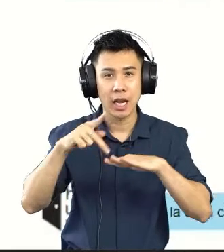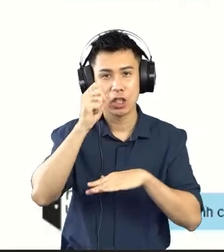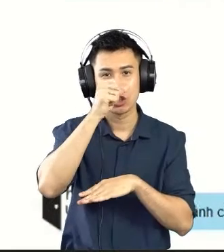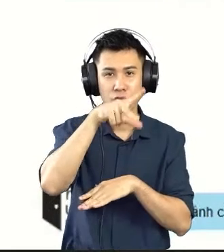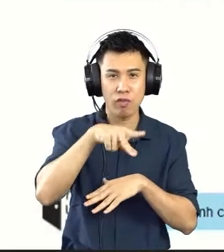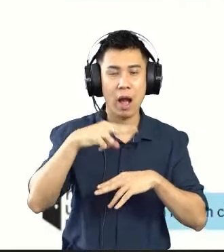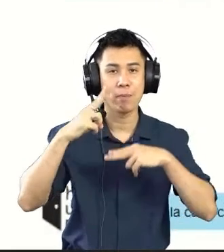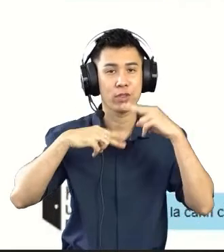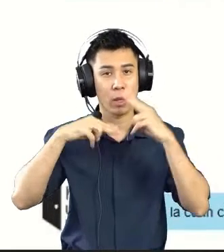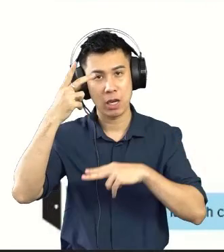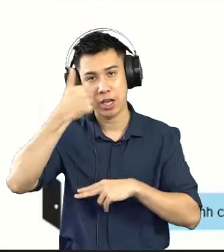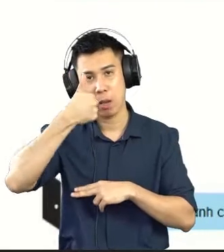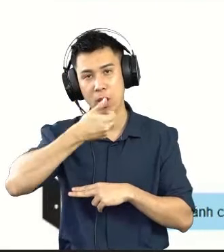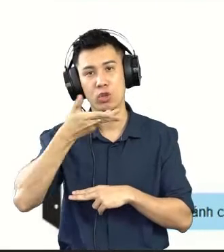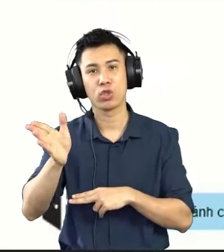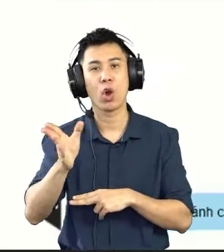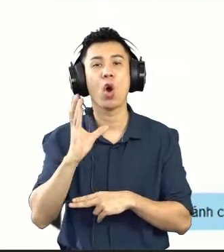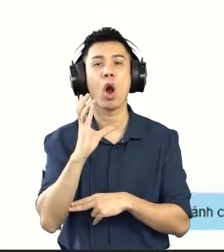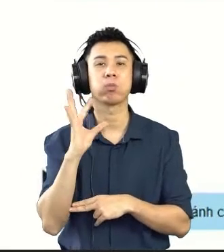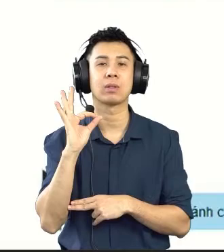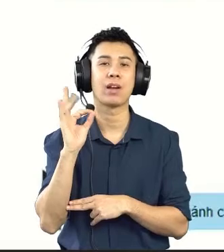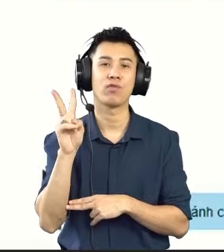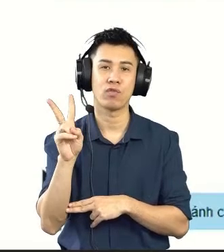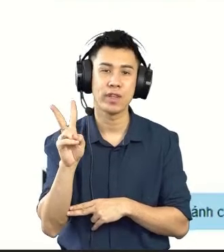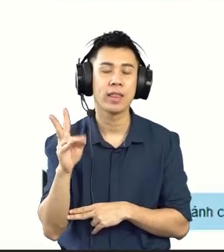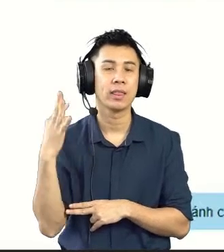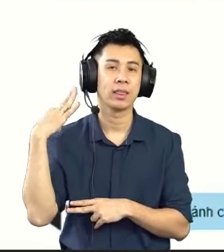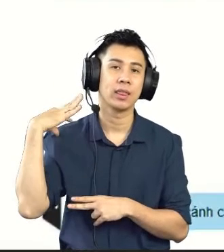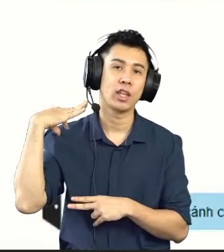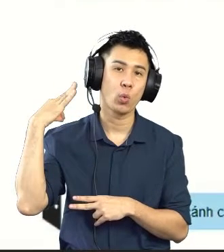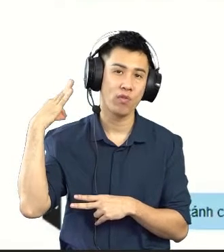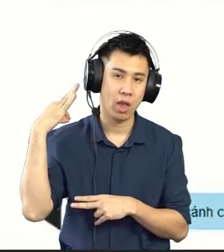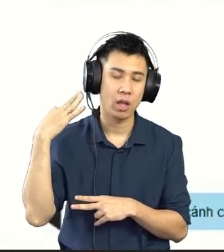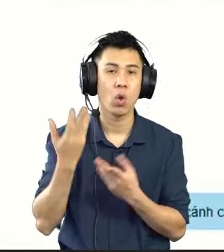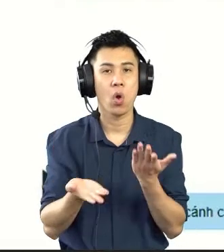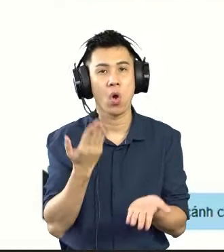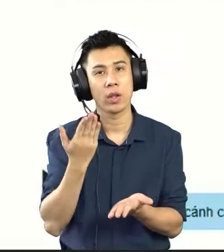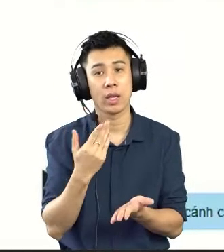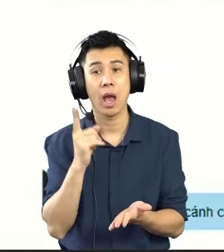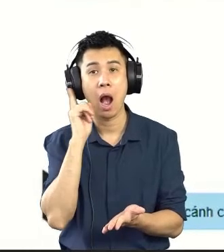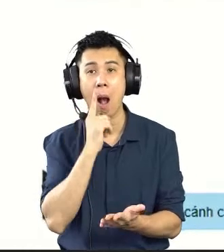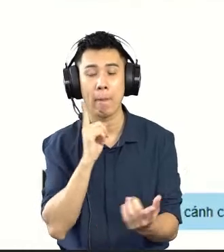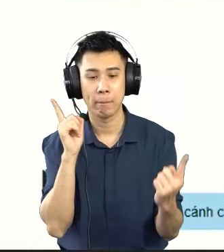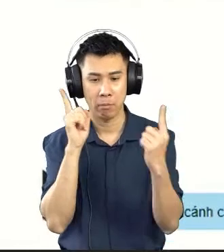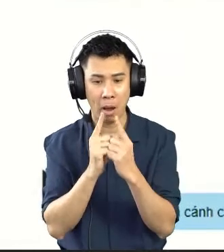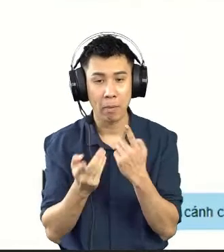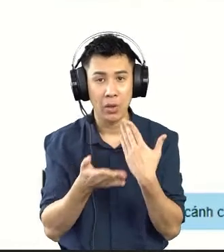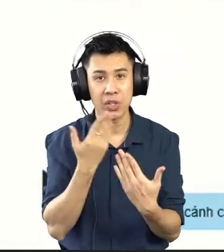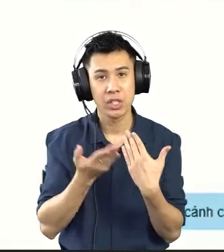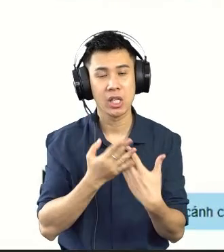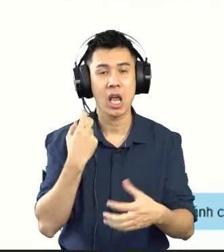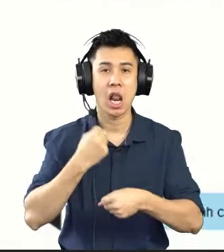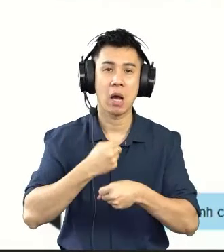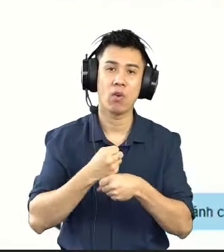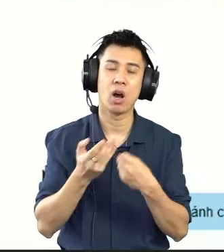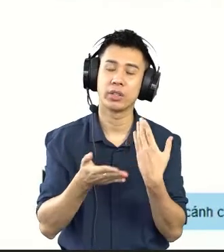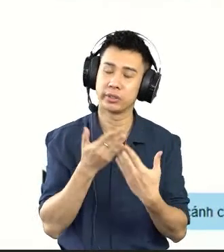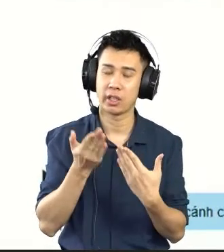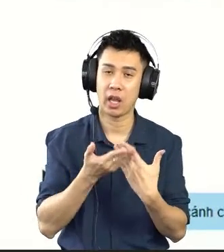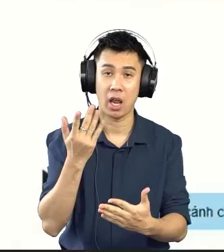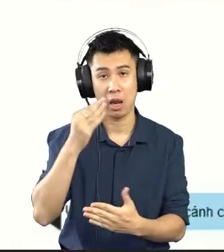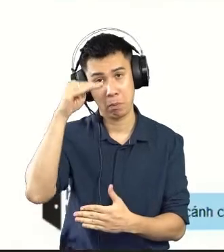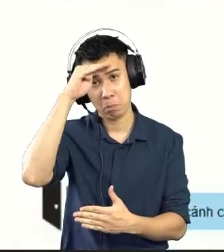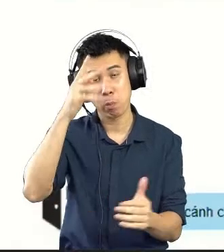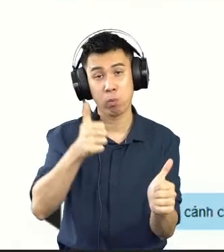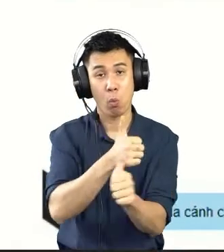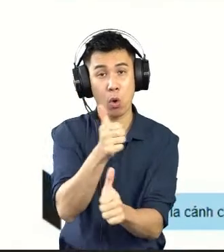kỹ năng tâm lý chuyên biệt để giúp các bạn cộng tác viên và tình nguyện viên có thể dễ dàng làm việc với các đối tượng dễ bị tổn thương. Thì mong rằng với những hoạt